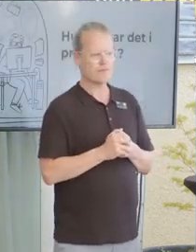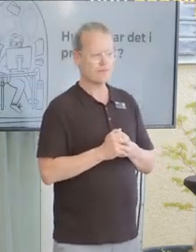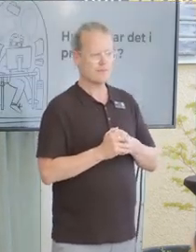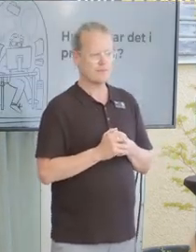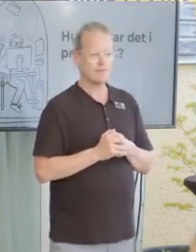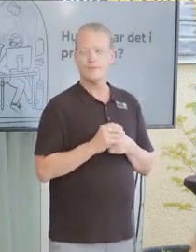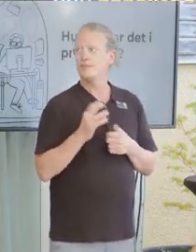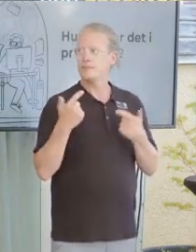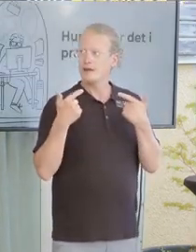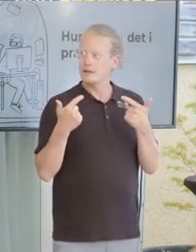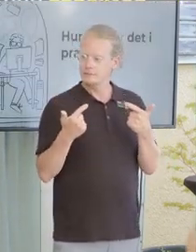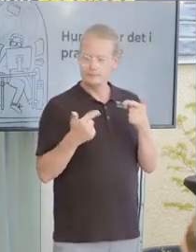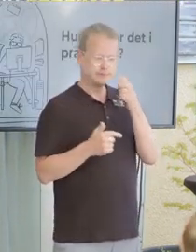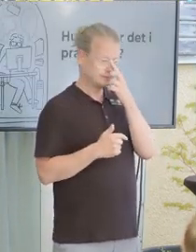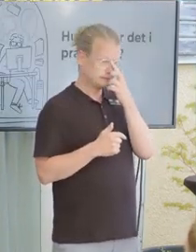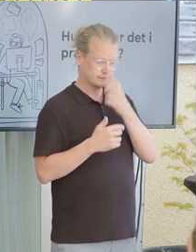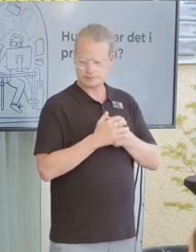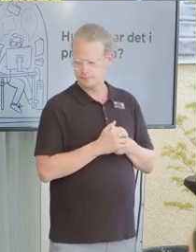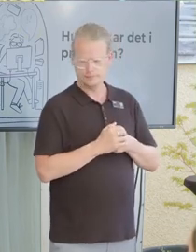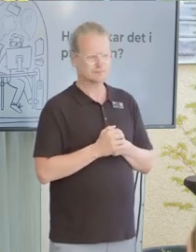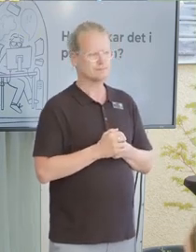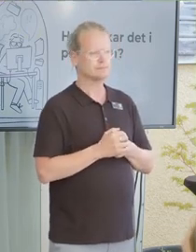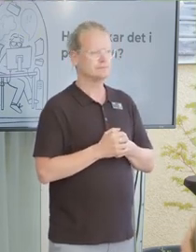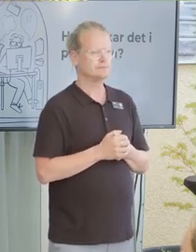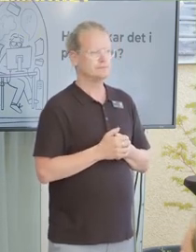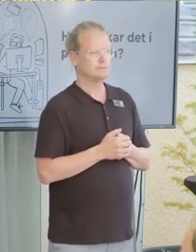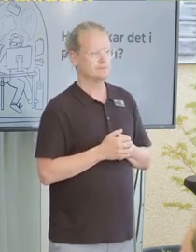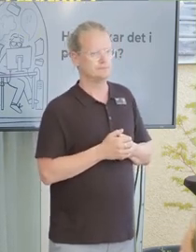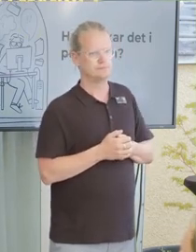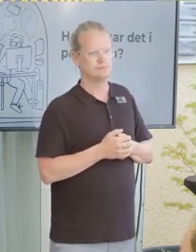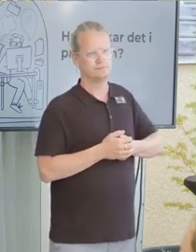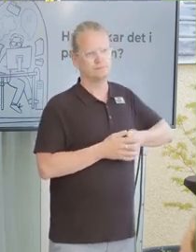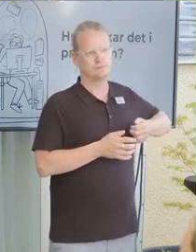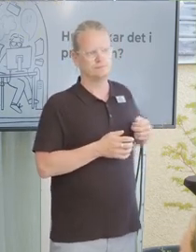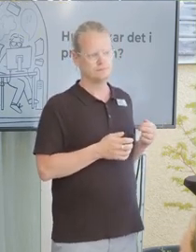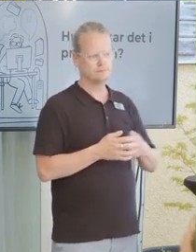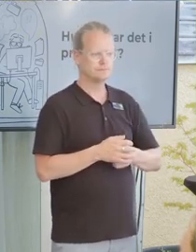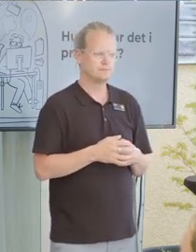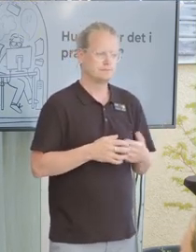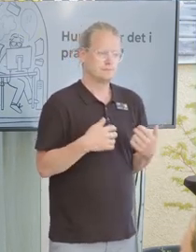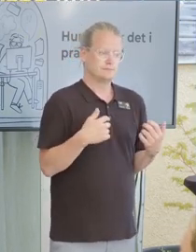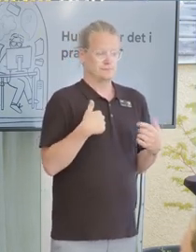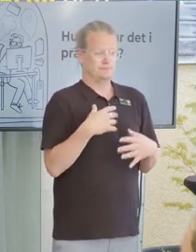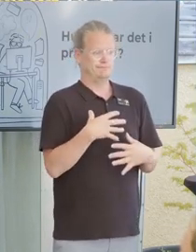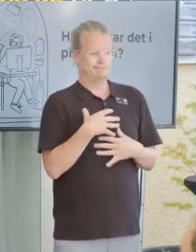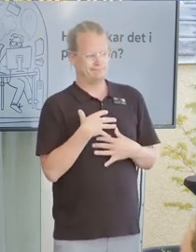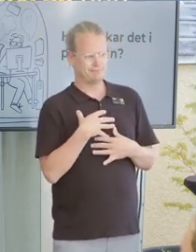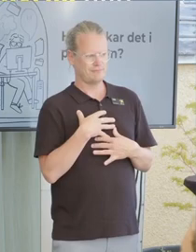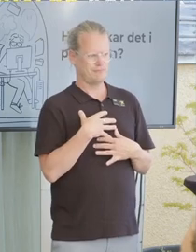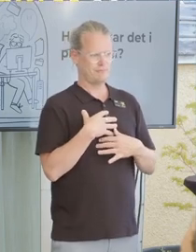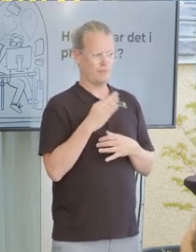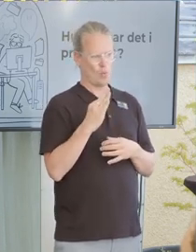hit här och prata. Jätteroligt. Jag är då en humanistisk forskare som arbetar mycket